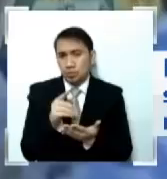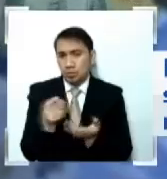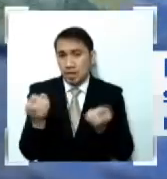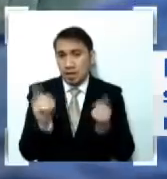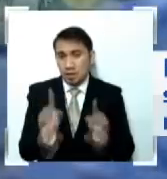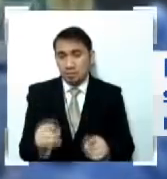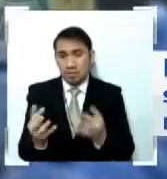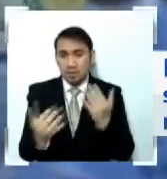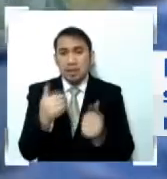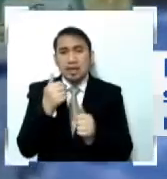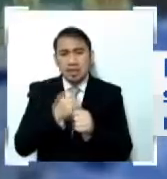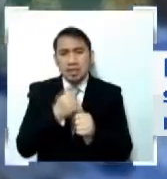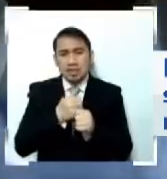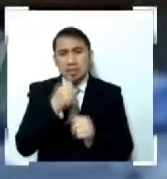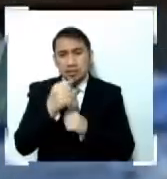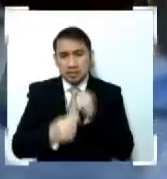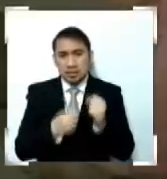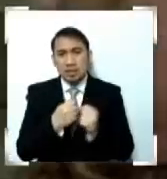taon.